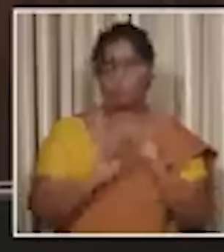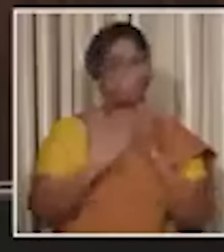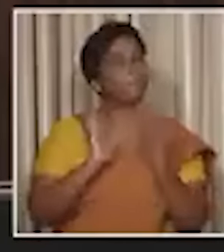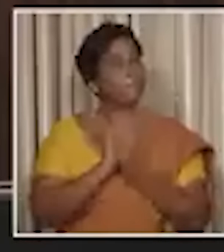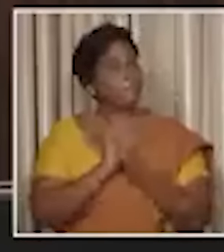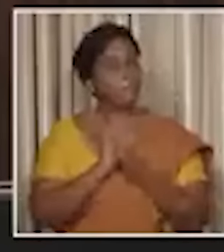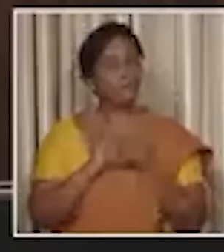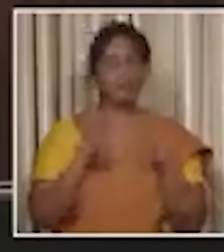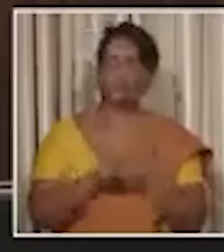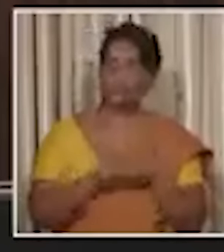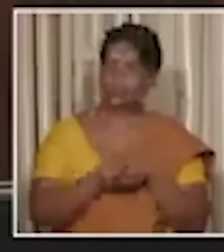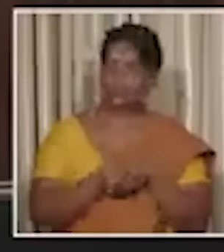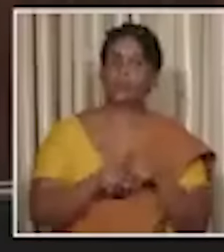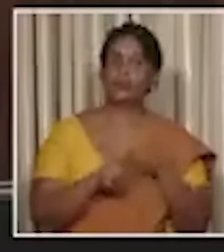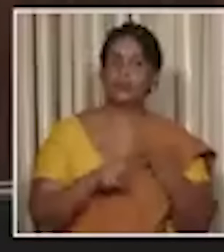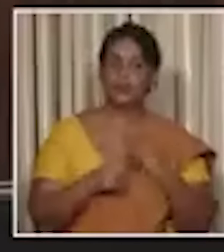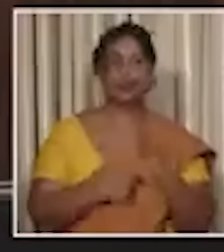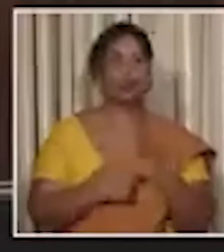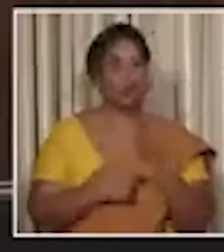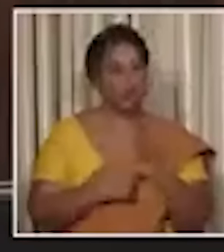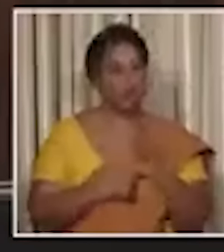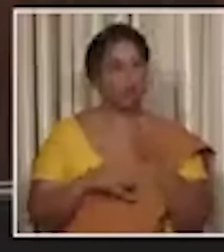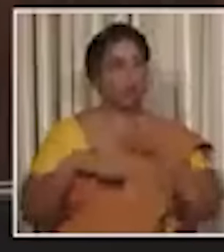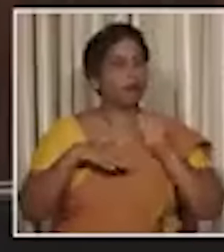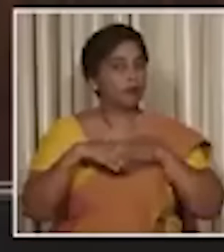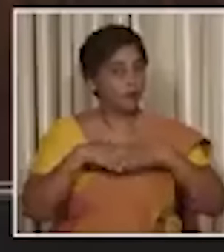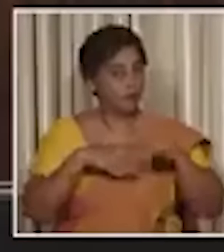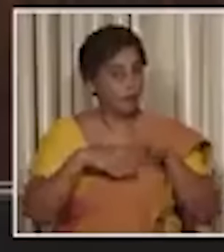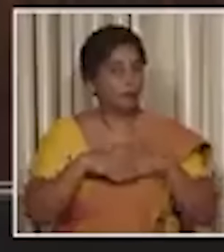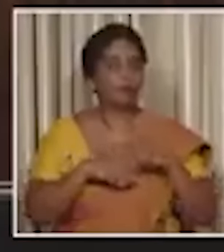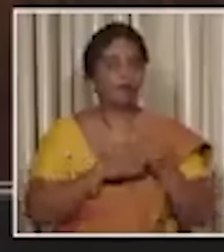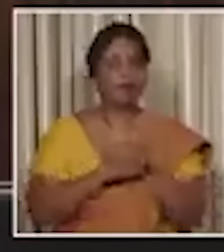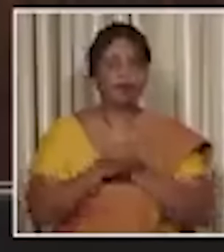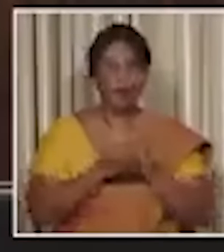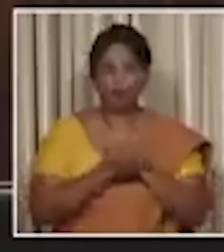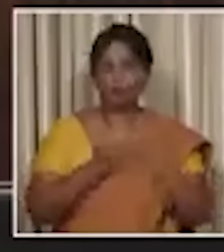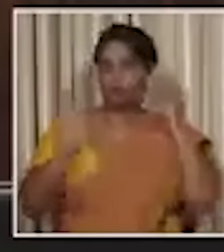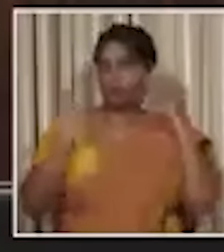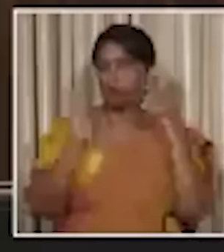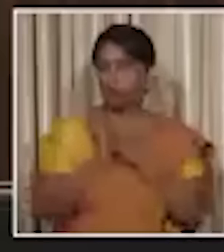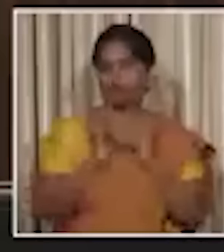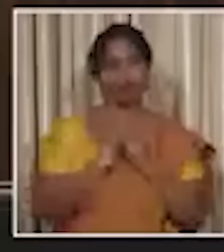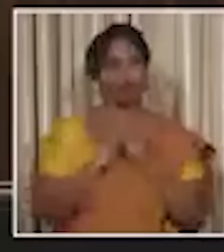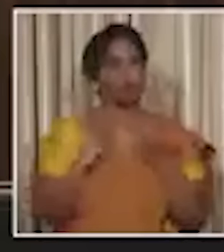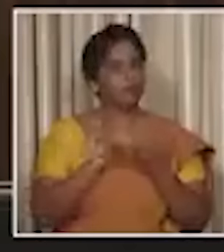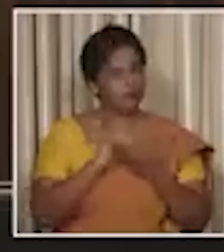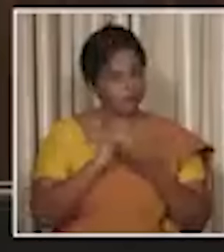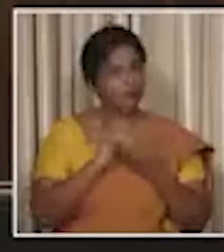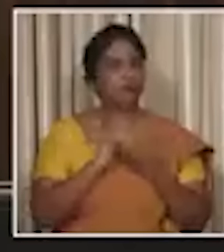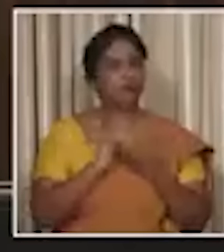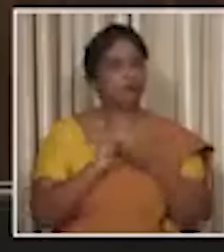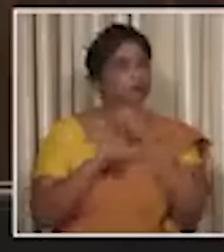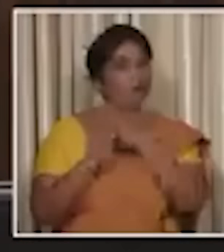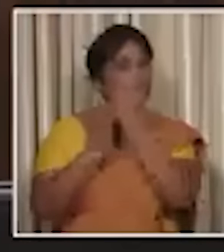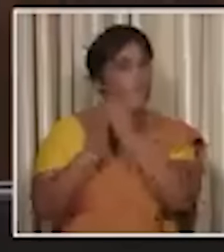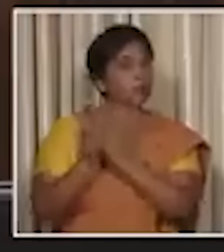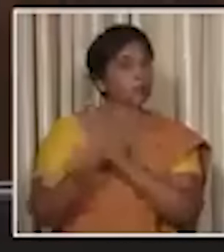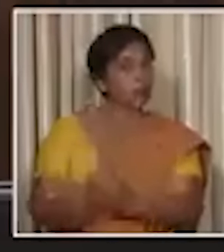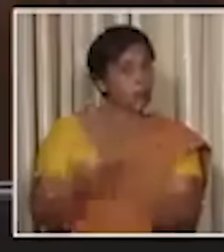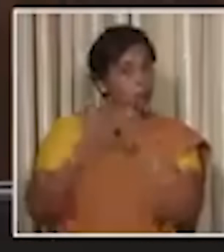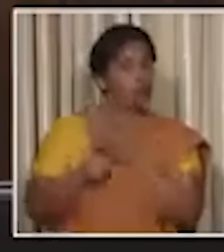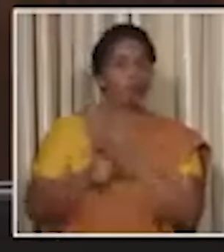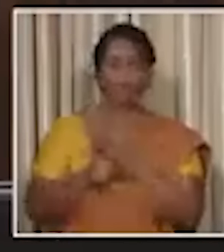சந்தை வழிநடத்தல்களுக்கு பாரிய பங்களிப்பு வழங்கப்படுகின்றது கூட்டுறவு முறையின் ஊடாக. எனவே மீண்டும் கூட்டுறவு முறையை